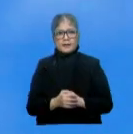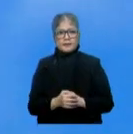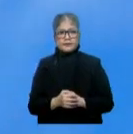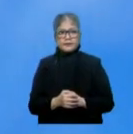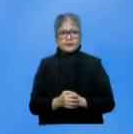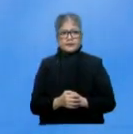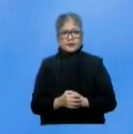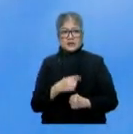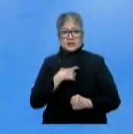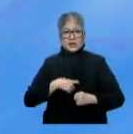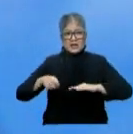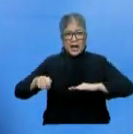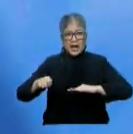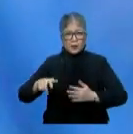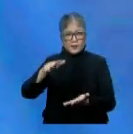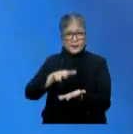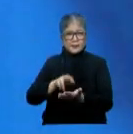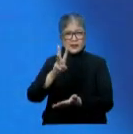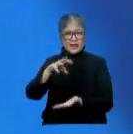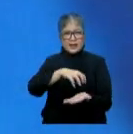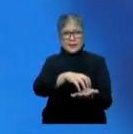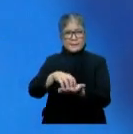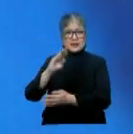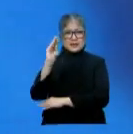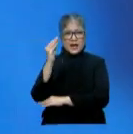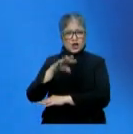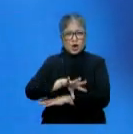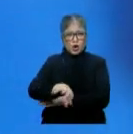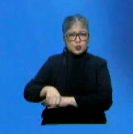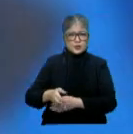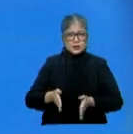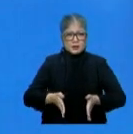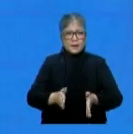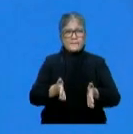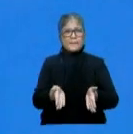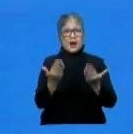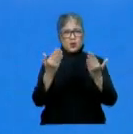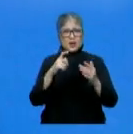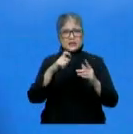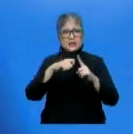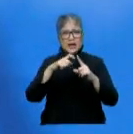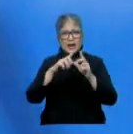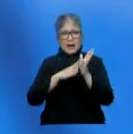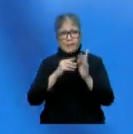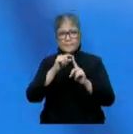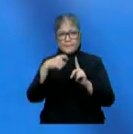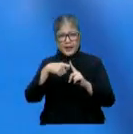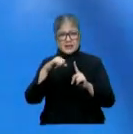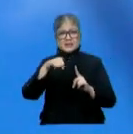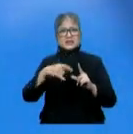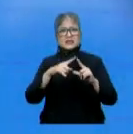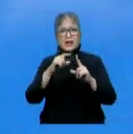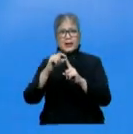pemirsa Kejaksaan Agung menggeledah tiga tempat di Jakarta terkait dugaan korupsi pembangunan jalan tol Jakarta Cikampek atau japek tim